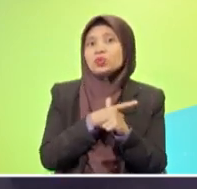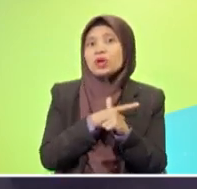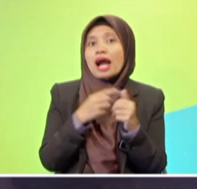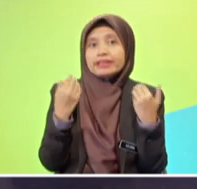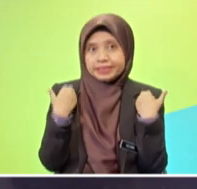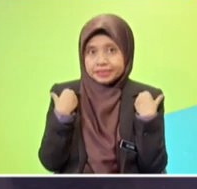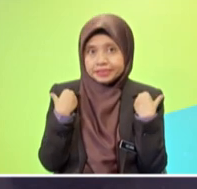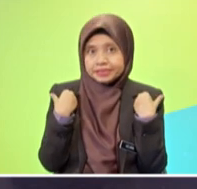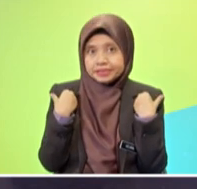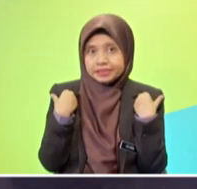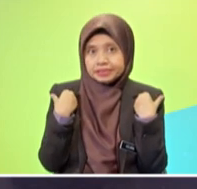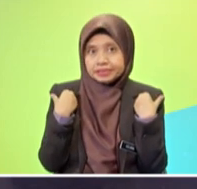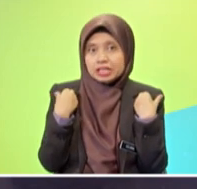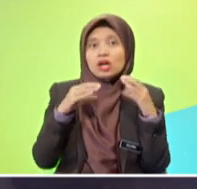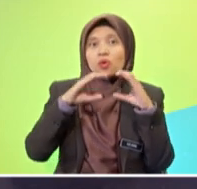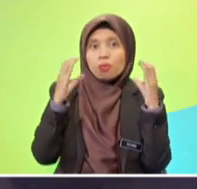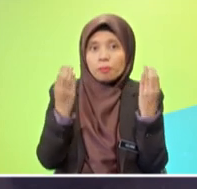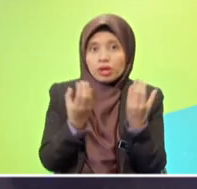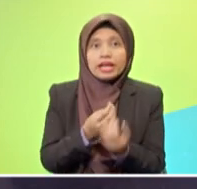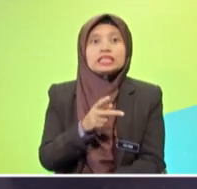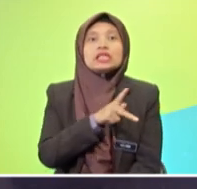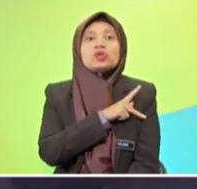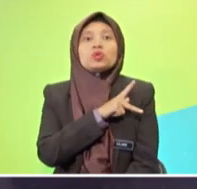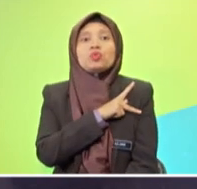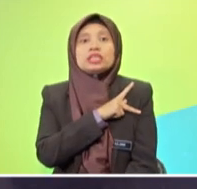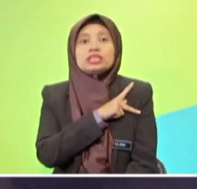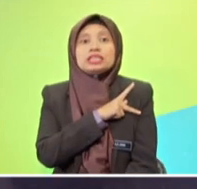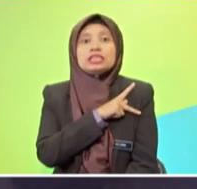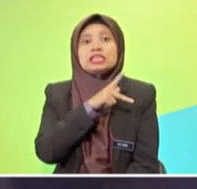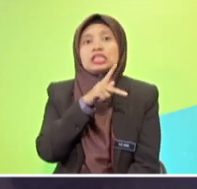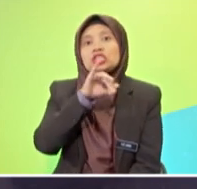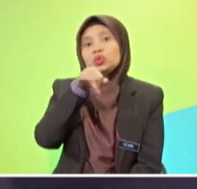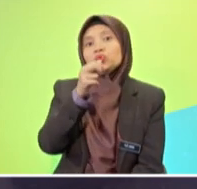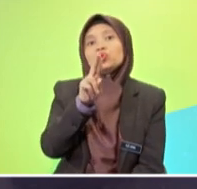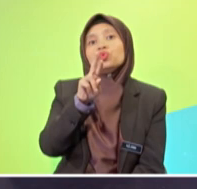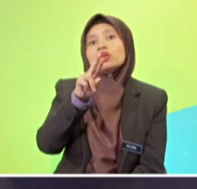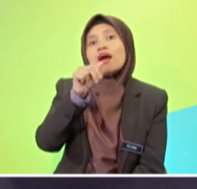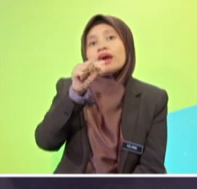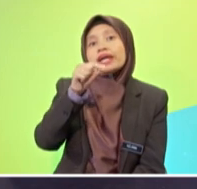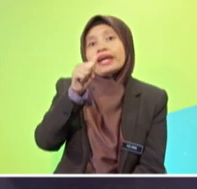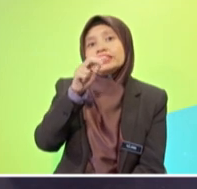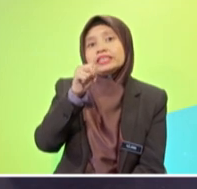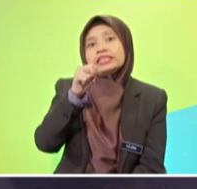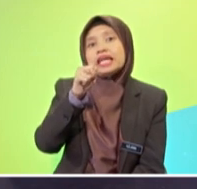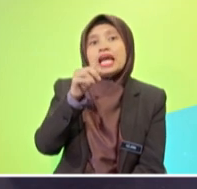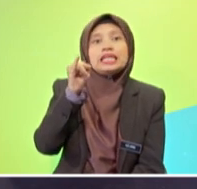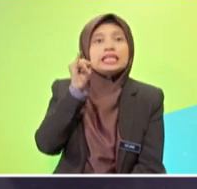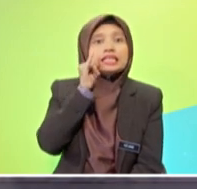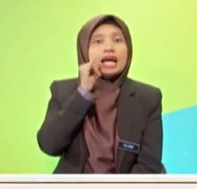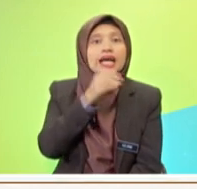pertama kita namakan kumpulan juragan terdiri dari pada intan dan juga huyun ini yang pertama